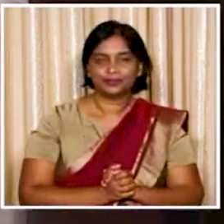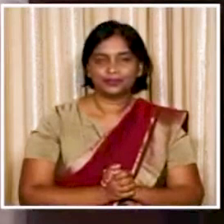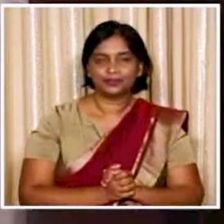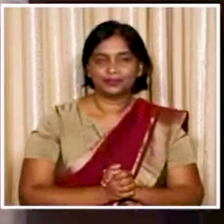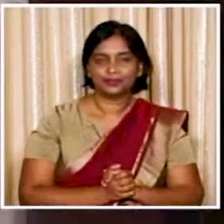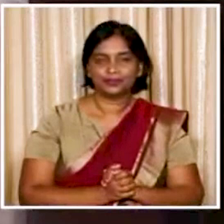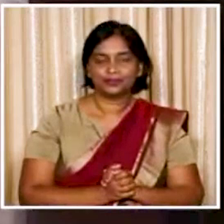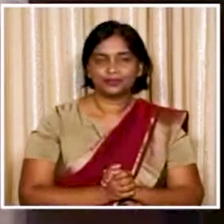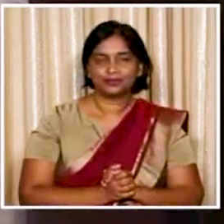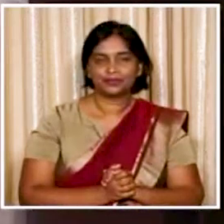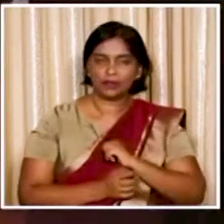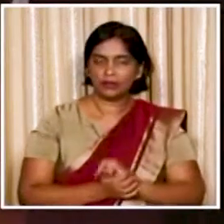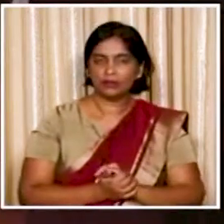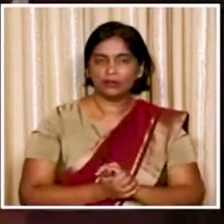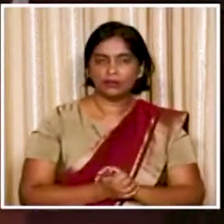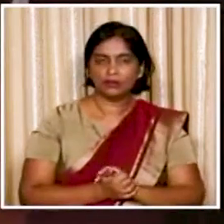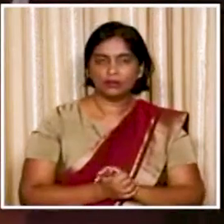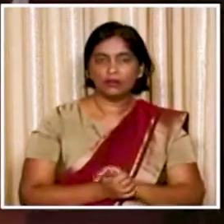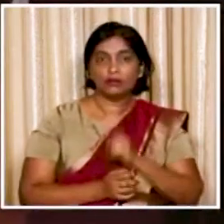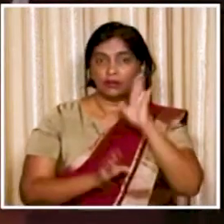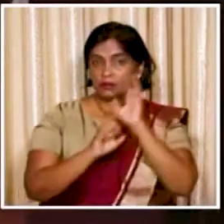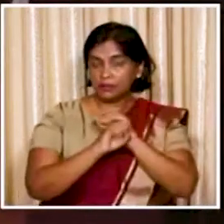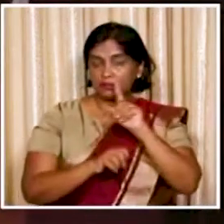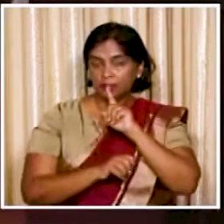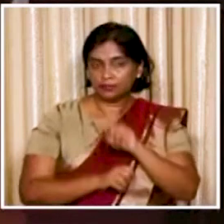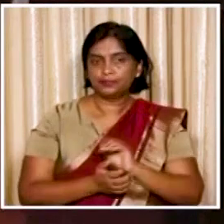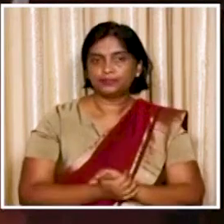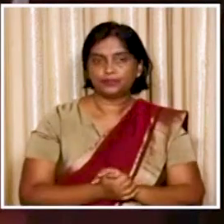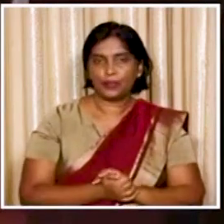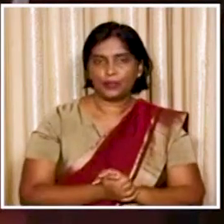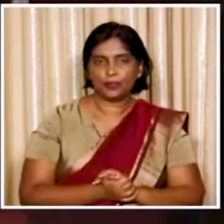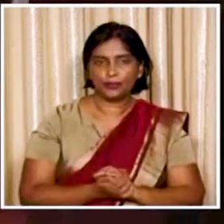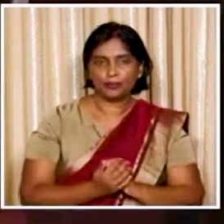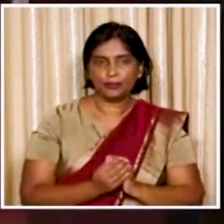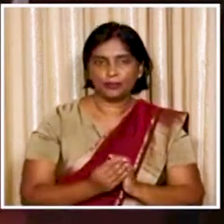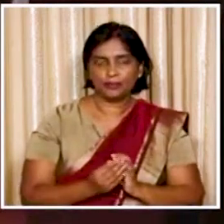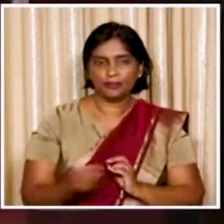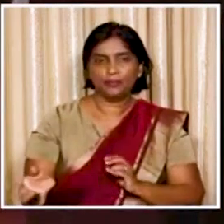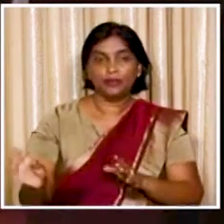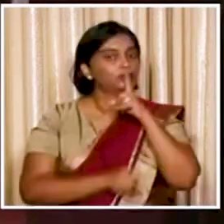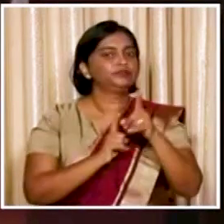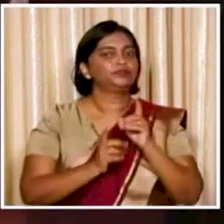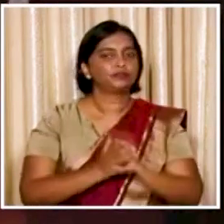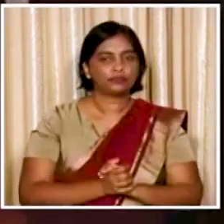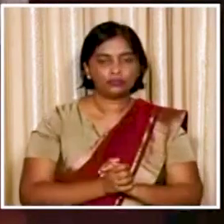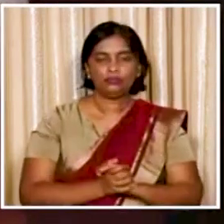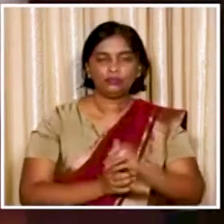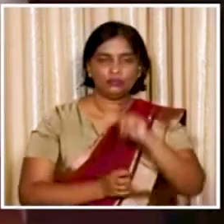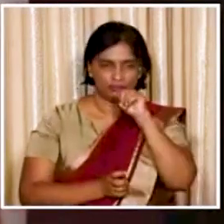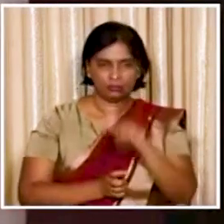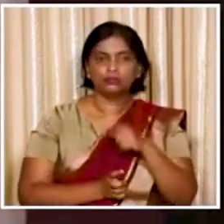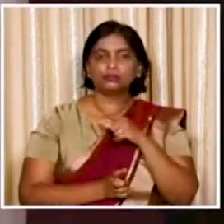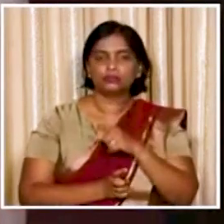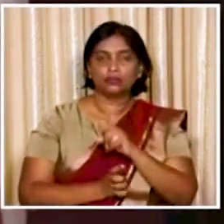කිලිසය පඬිතු. අර ප්‍රකාශයක් තියෙනවා you have to walk the talk කියන දේ ක්‍රියාත්මක කිරීම. ඉතින් අත්ත වශයෙන්ම